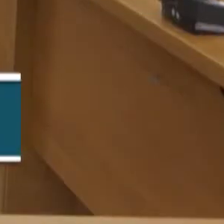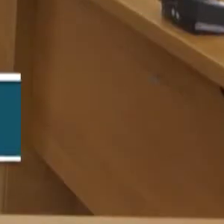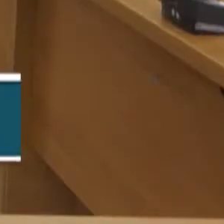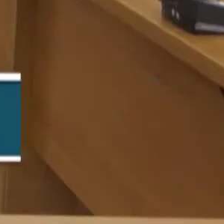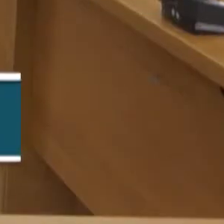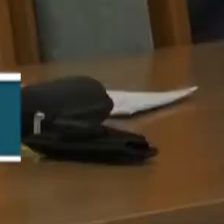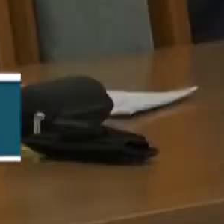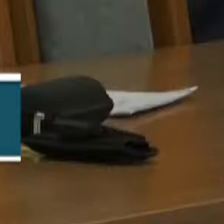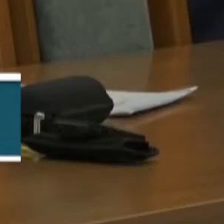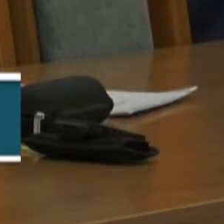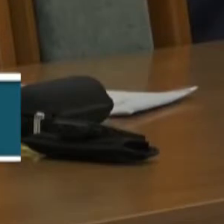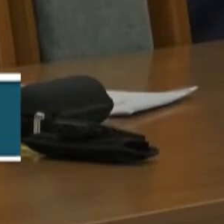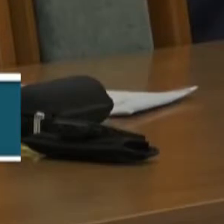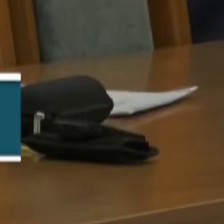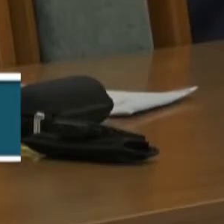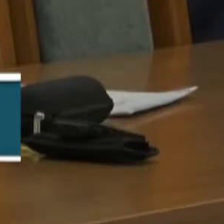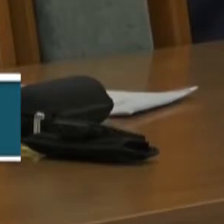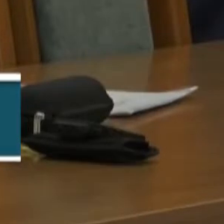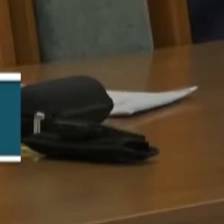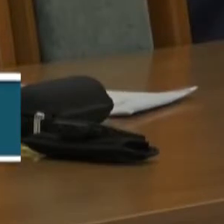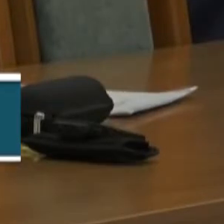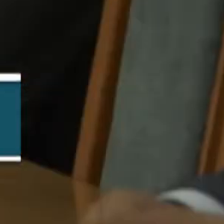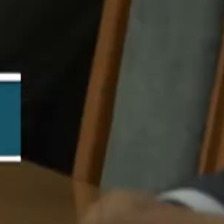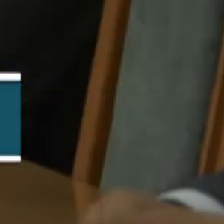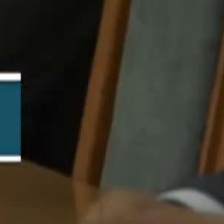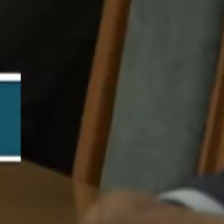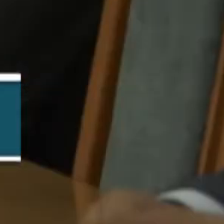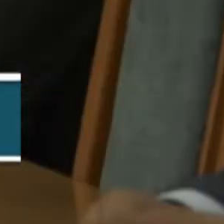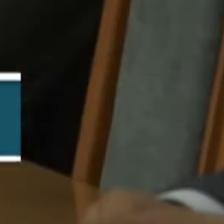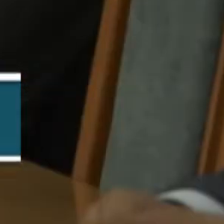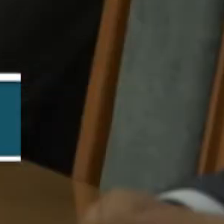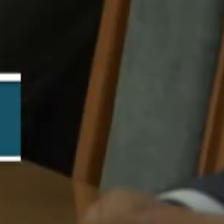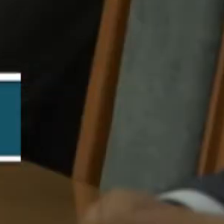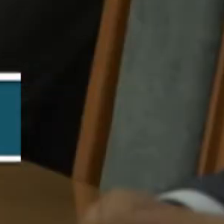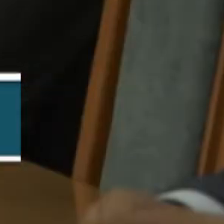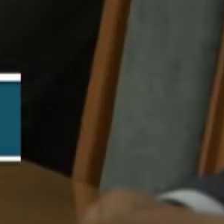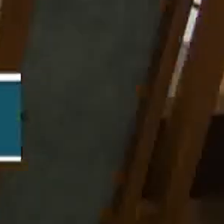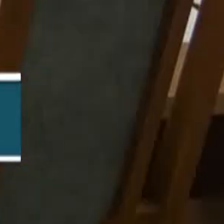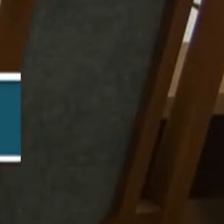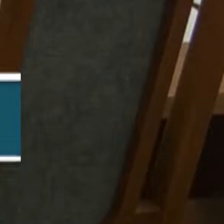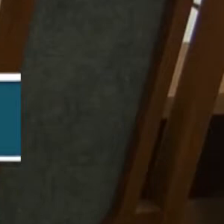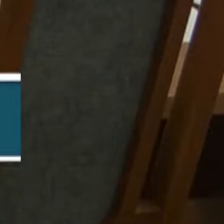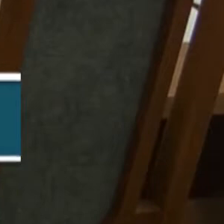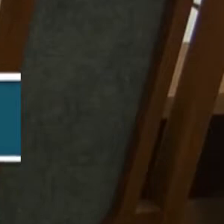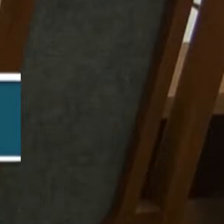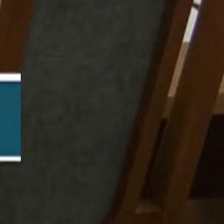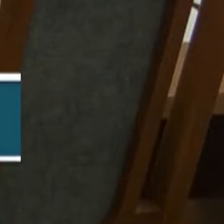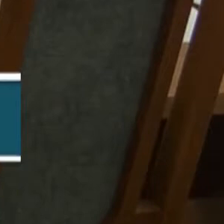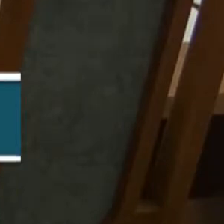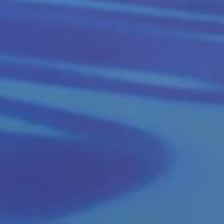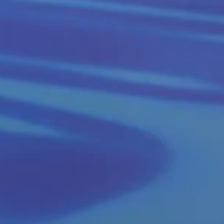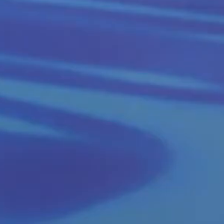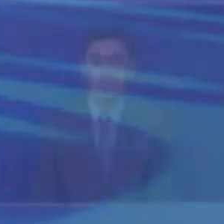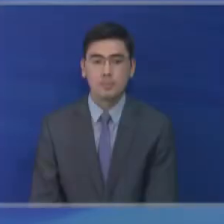Семей жұртшылығы ядролық сынақтардан зардап шеккен Семей өңірін оңалтуды ұсынады. Бұл туралы қоғамдық кеңестің отырысында айтылды.